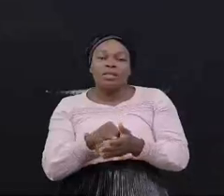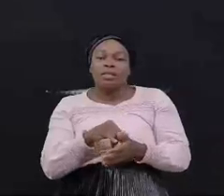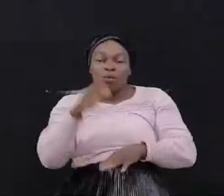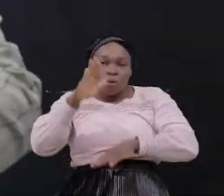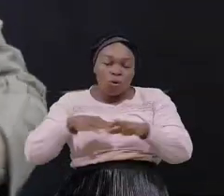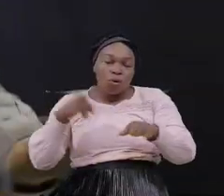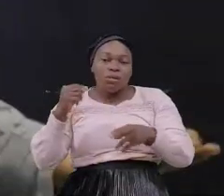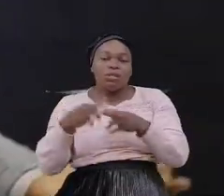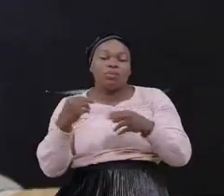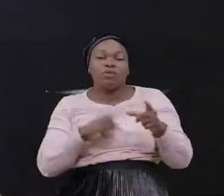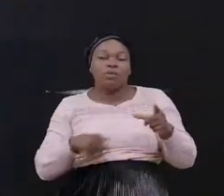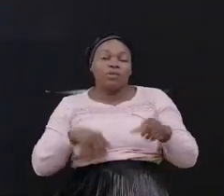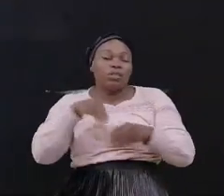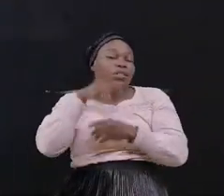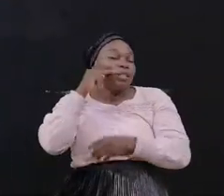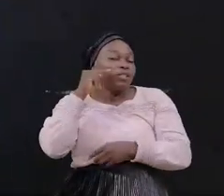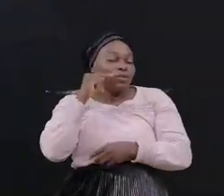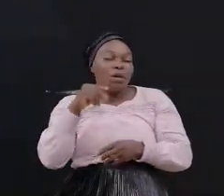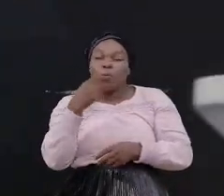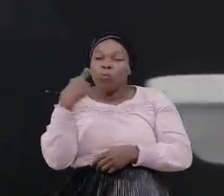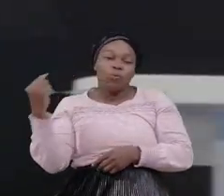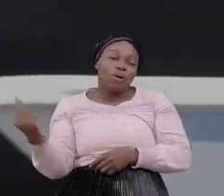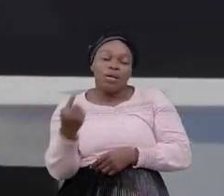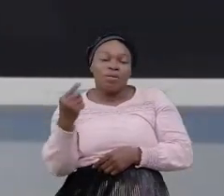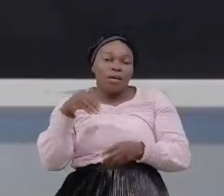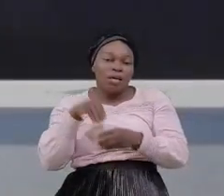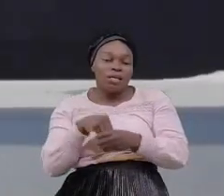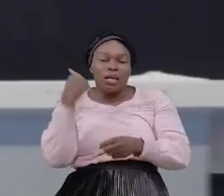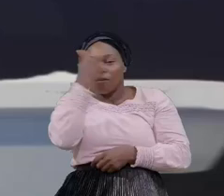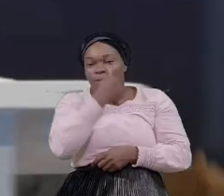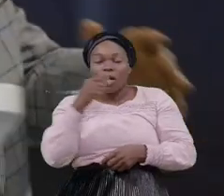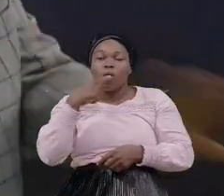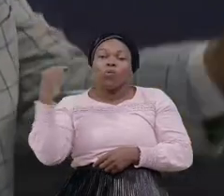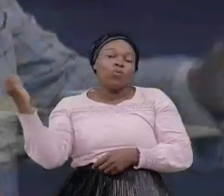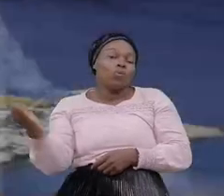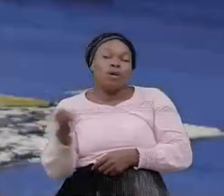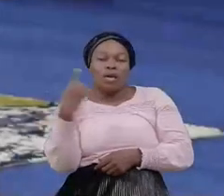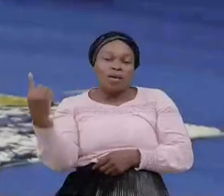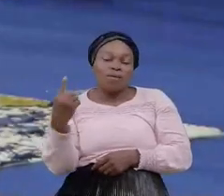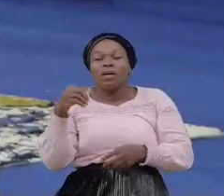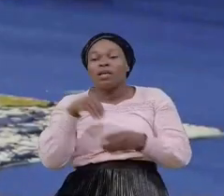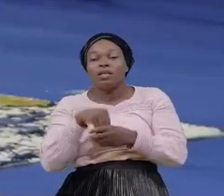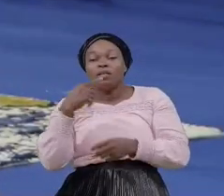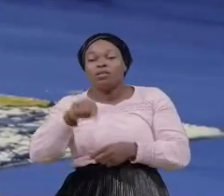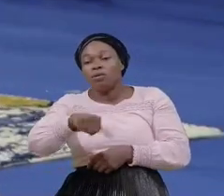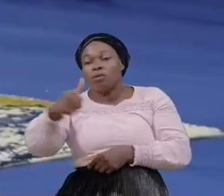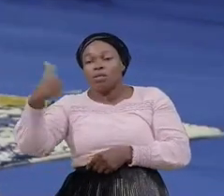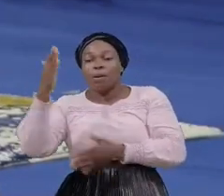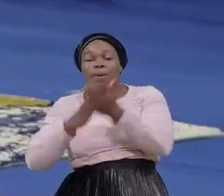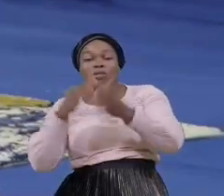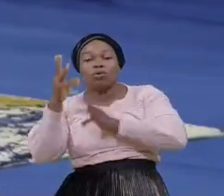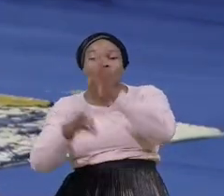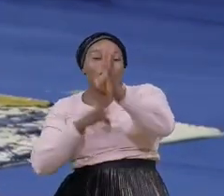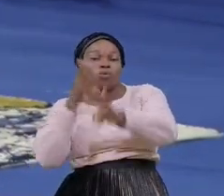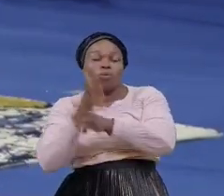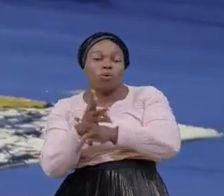Quiconque dans l'état de Delta, quiconque au Nigeria, quiconque en Afrique, quiconque à quelque part